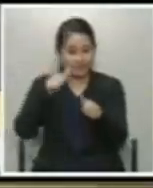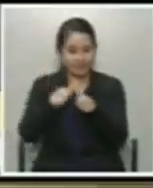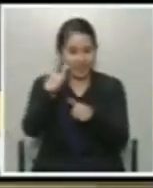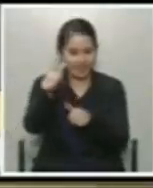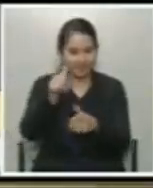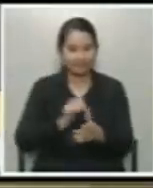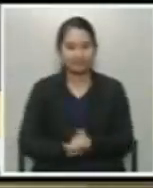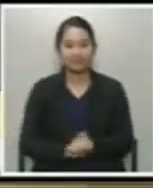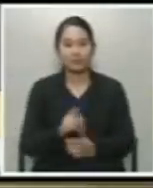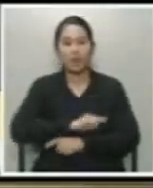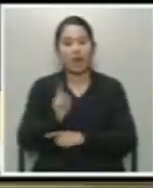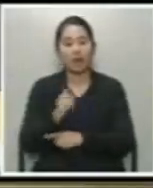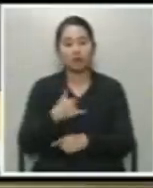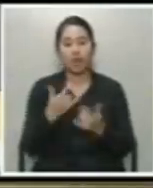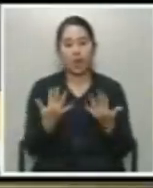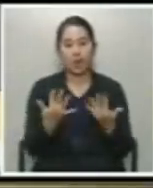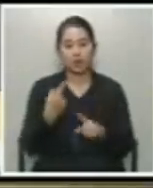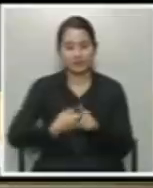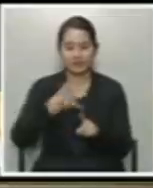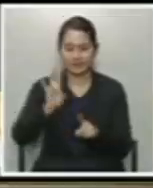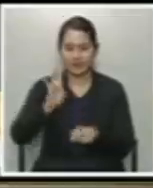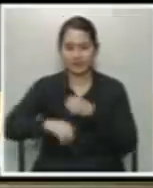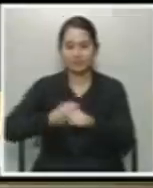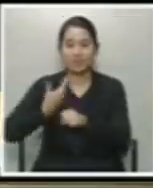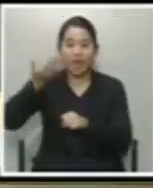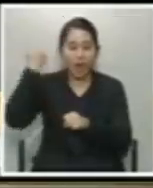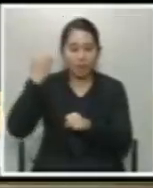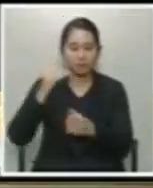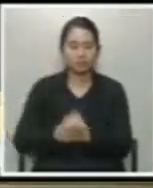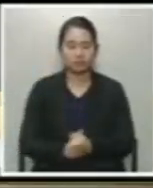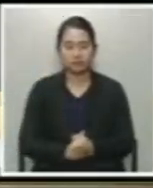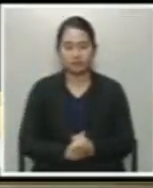ะว่าผมรออยู่กรกฎาคมปีที่แล้วเริ่ม